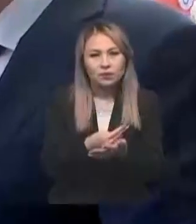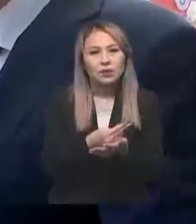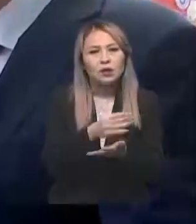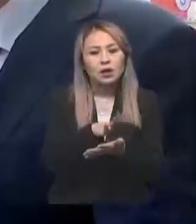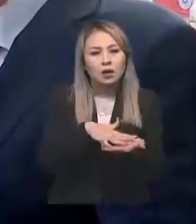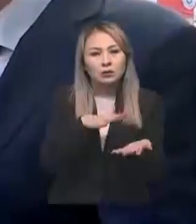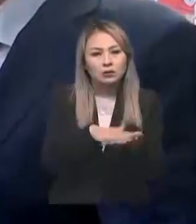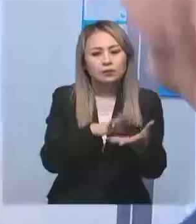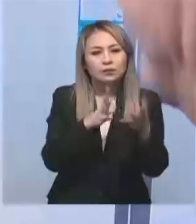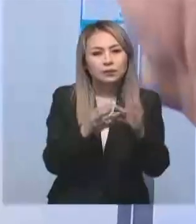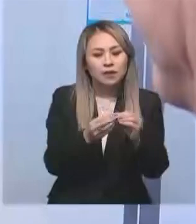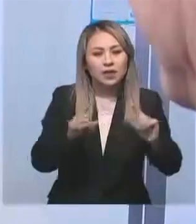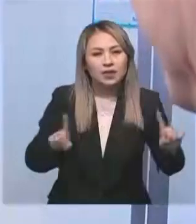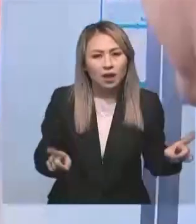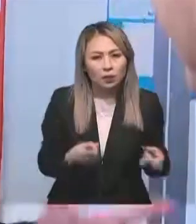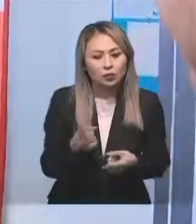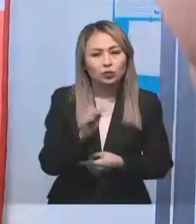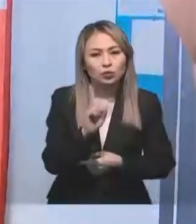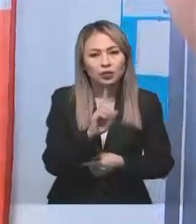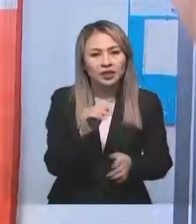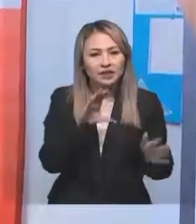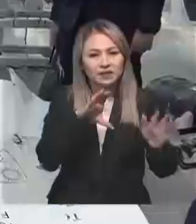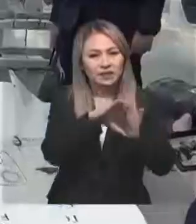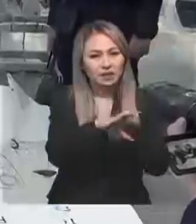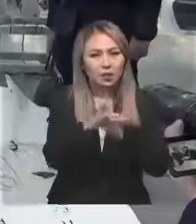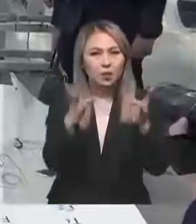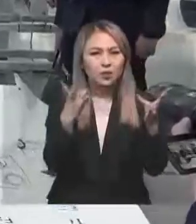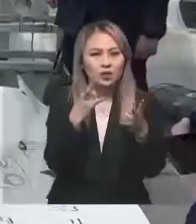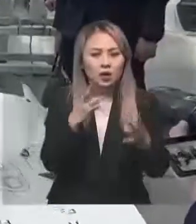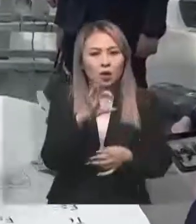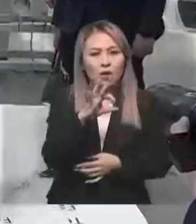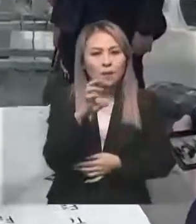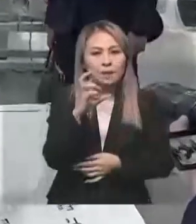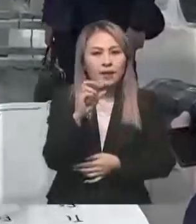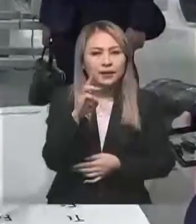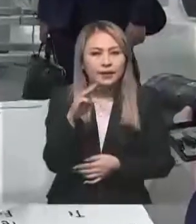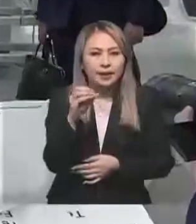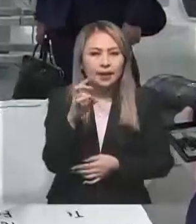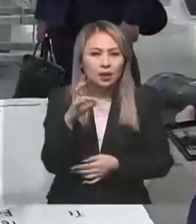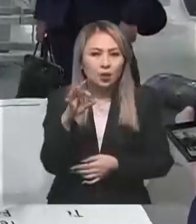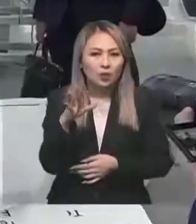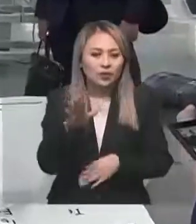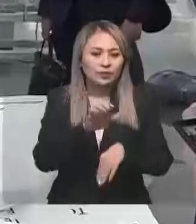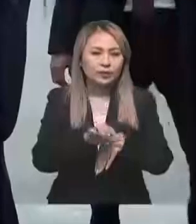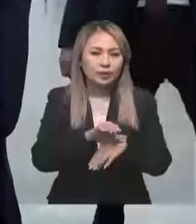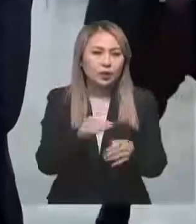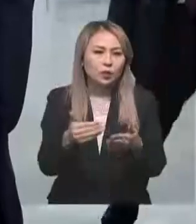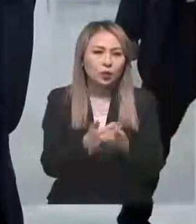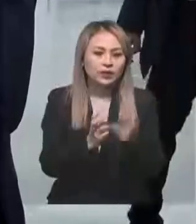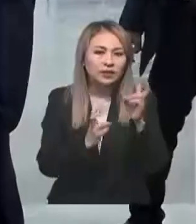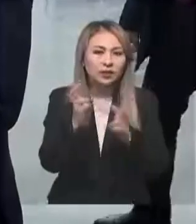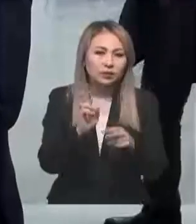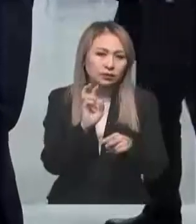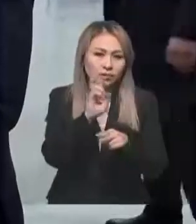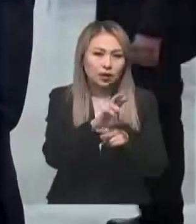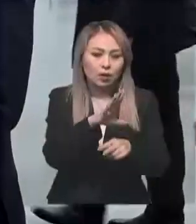оны кәсіпорында дамыту үшін инвестициялауыңыз керек. Олжас Бектенов бұдан кейін Big Bag өндіретін жаңа зауытта болды.